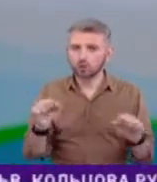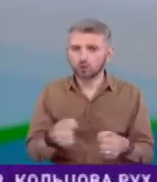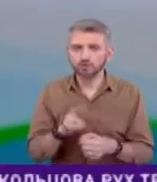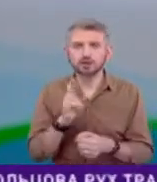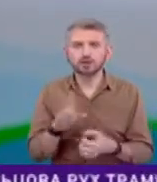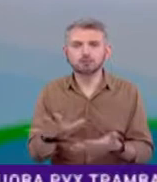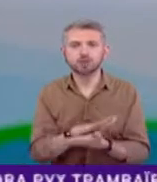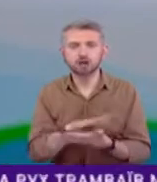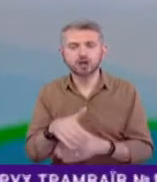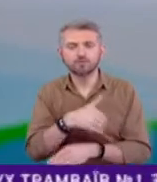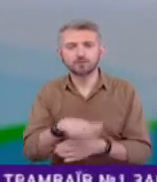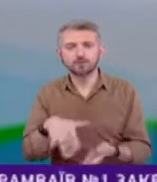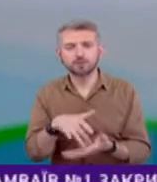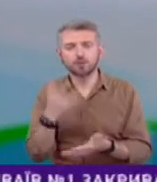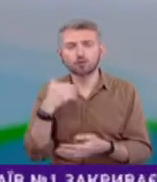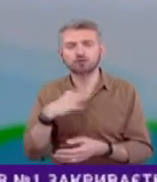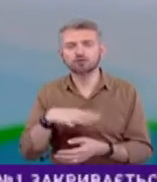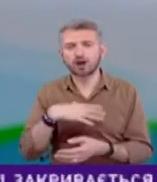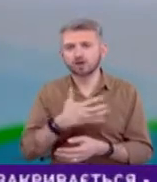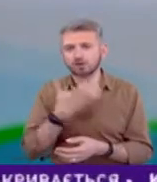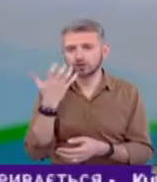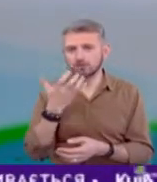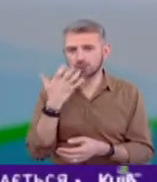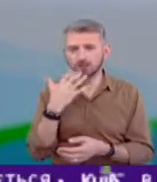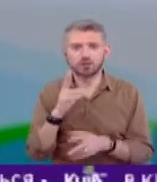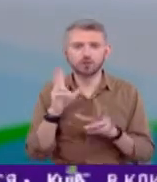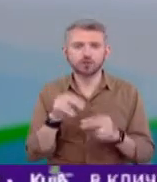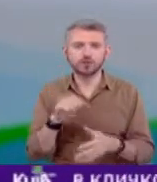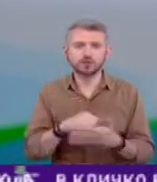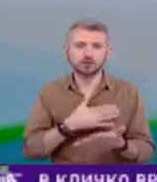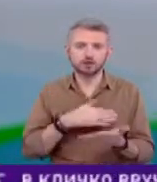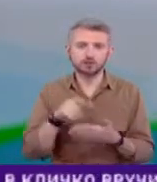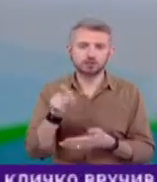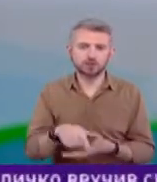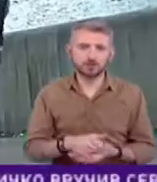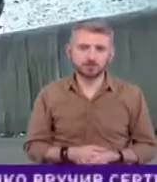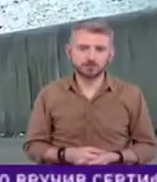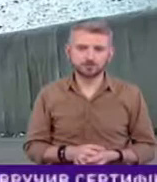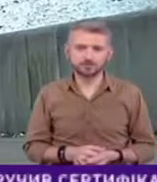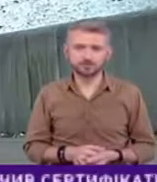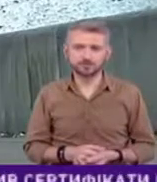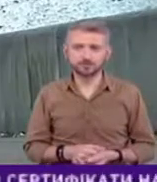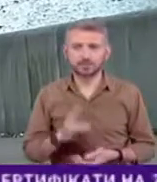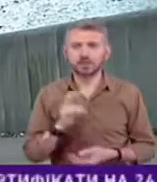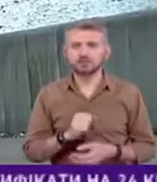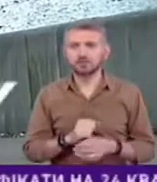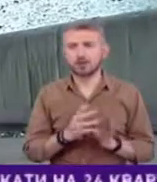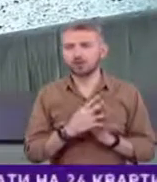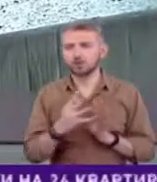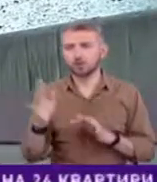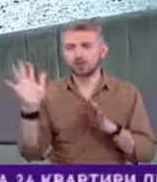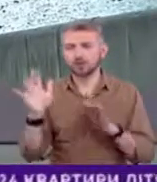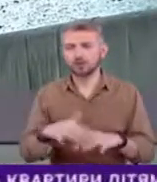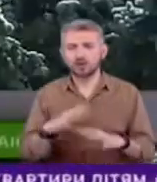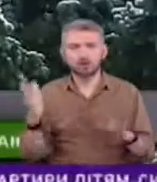Як прибирали вулиці міста та коли чекати потепління – прогноз від Богдана Бур'яненка. На газонах лежить сніг, а